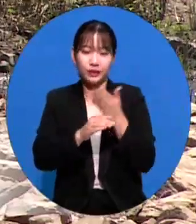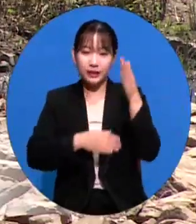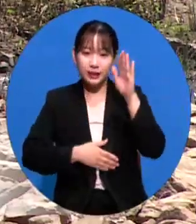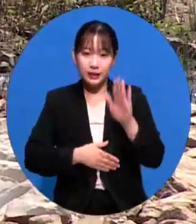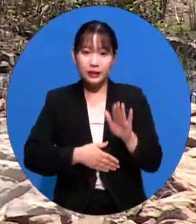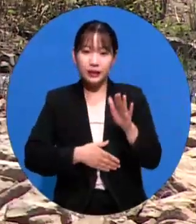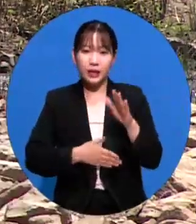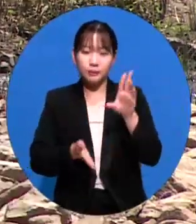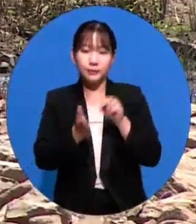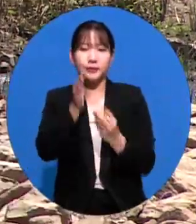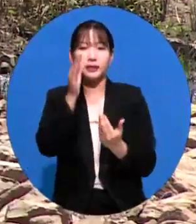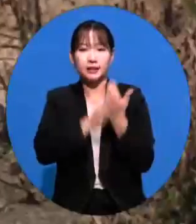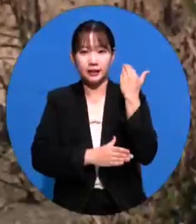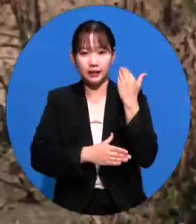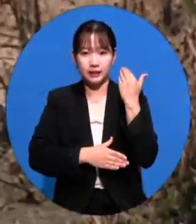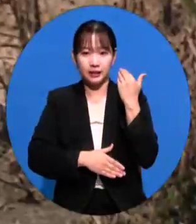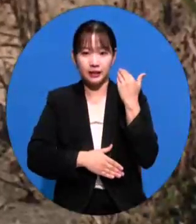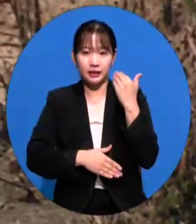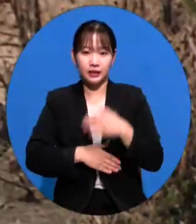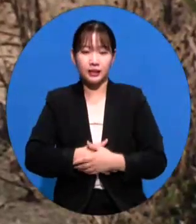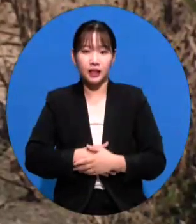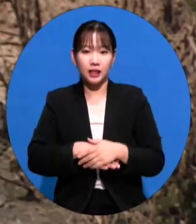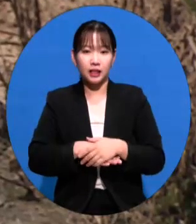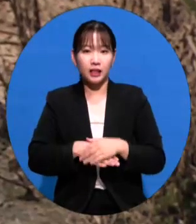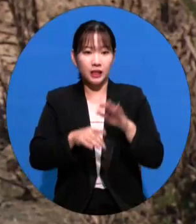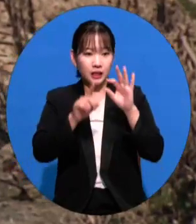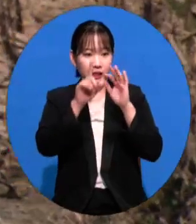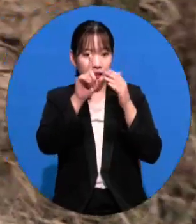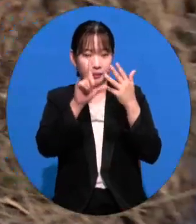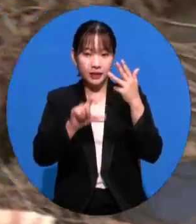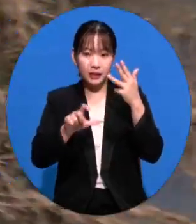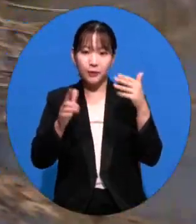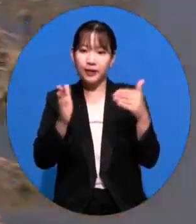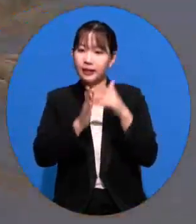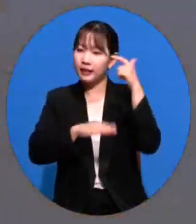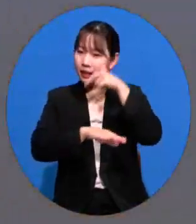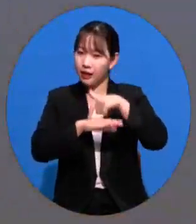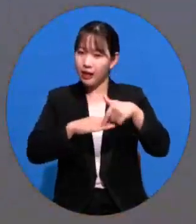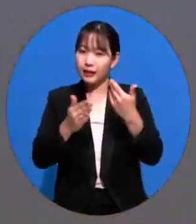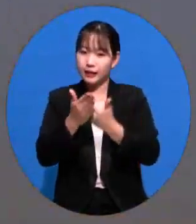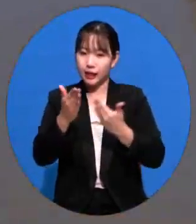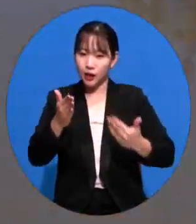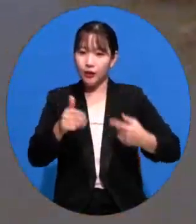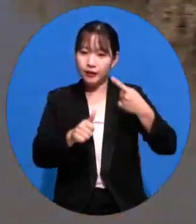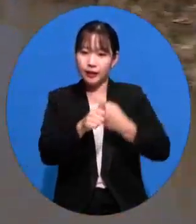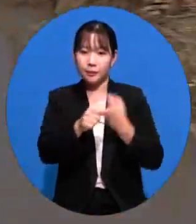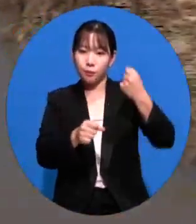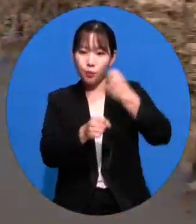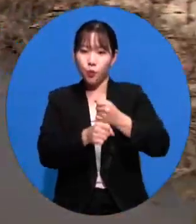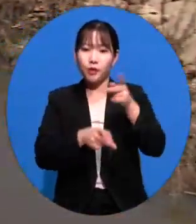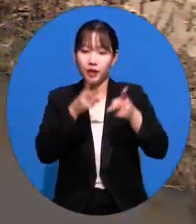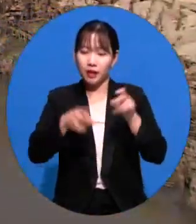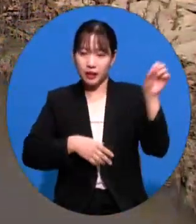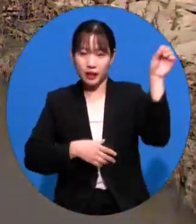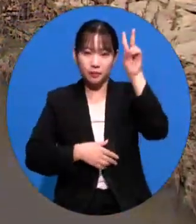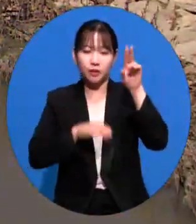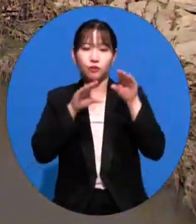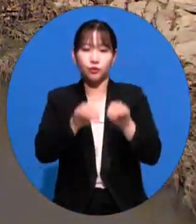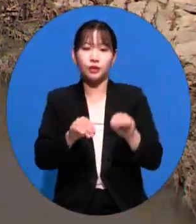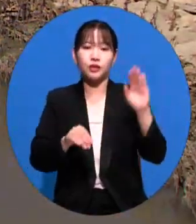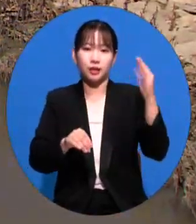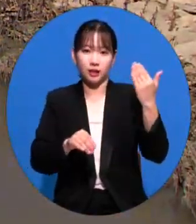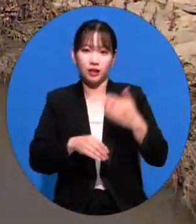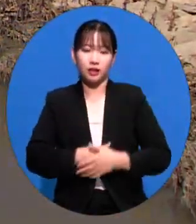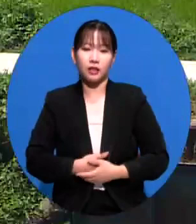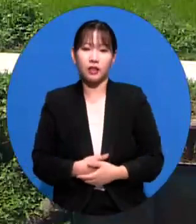그런데 제동이 걸렸습니다. 오는 15일 끝날 예정이었던 사교천 생태하천 복원 사업이 갑자기 중단됐습니다.